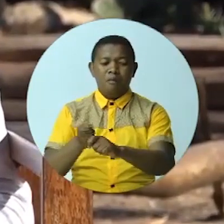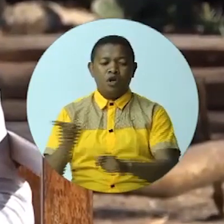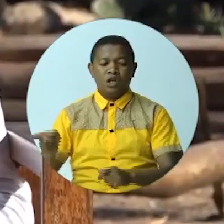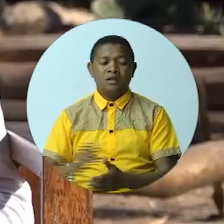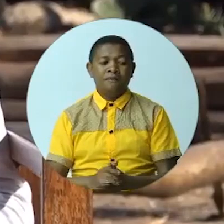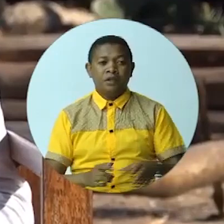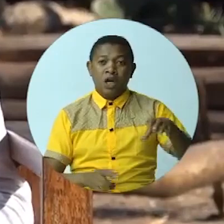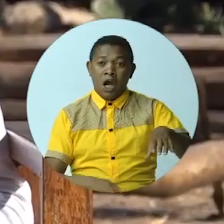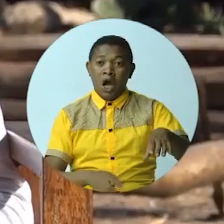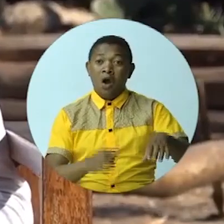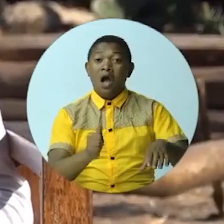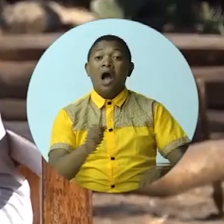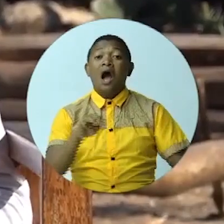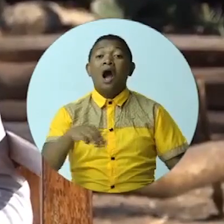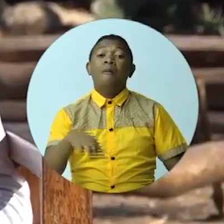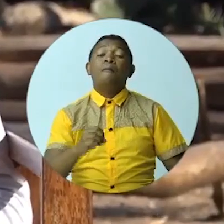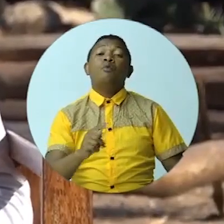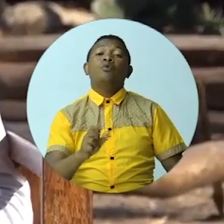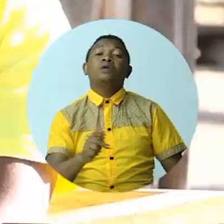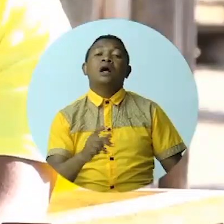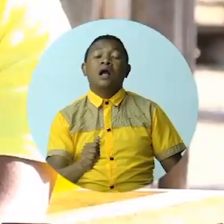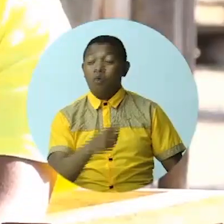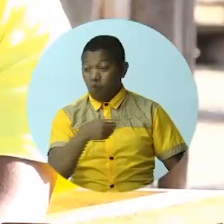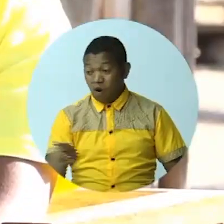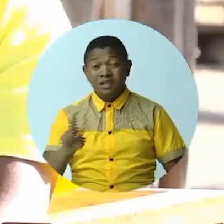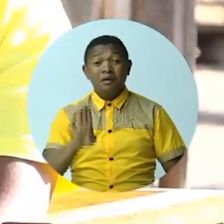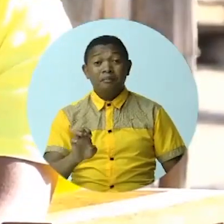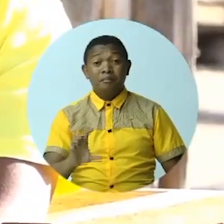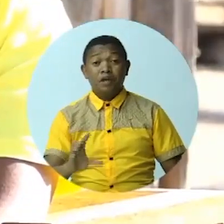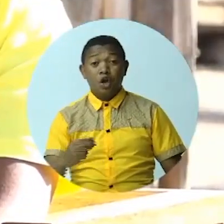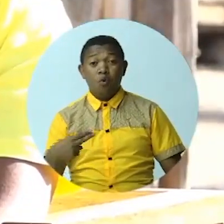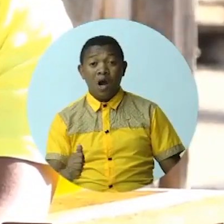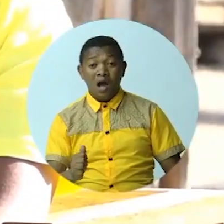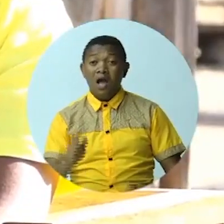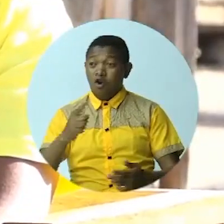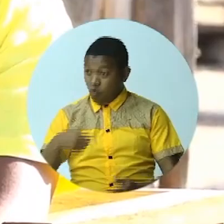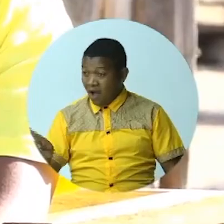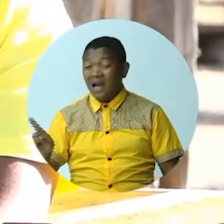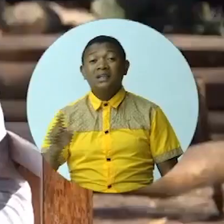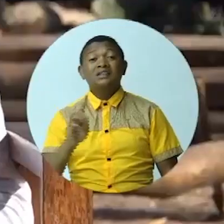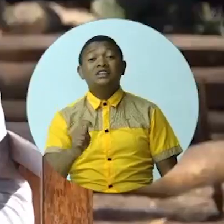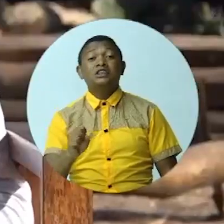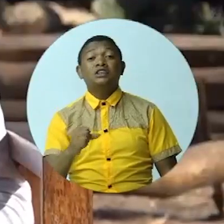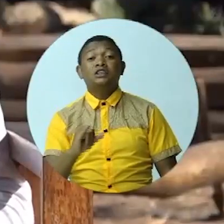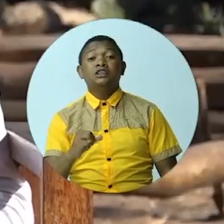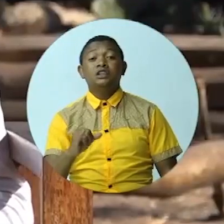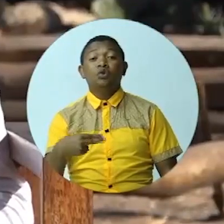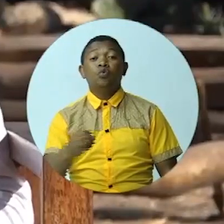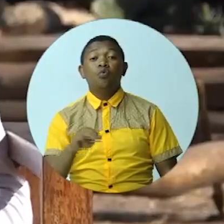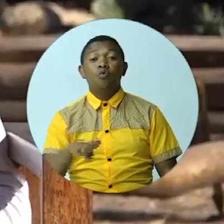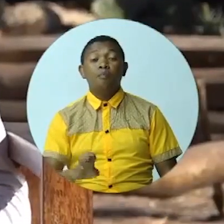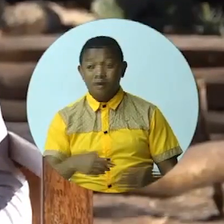Ampotaka makany Belio sy Tsiombe zany hoe amafisina pipeline lehibe zany no ataontsika. Efa nisy